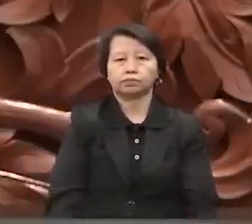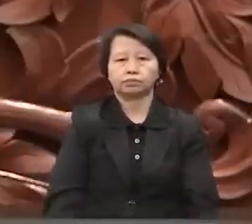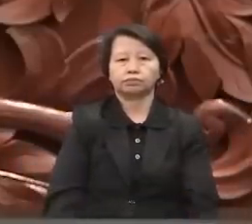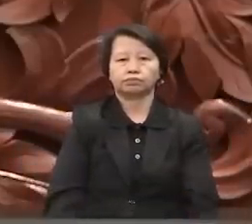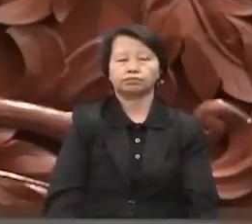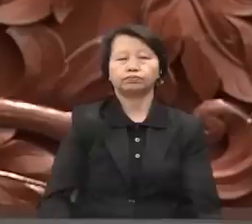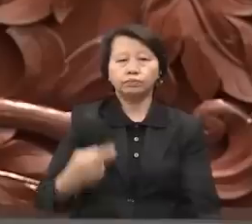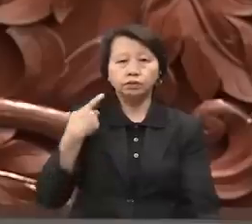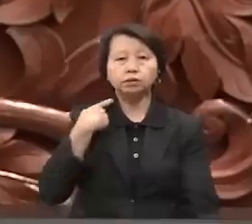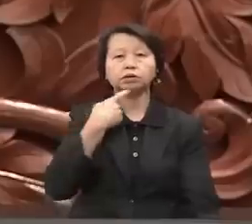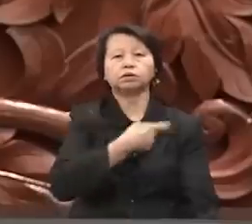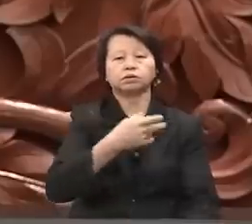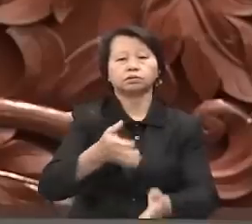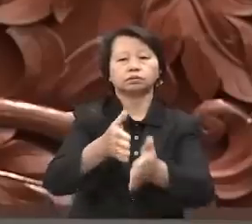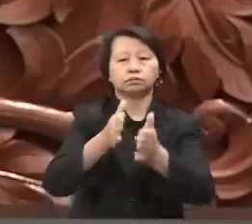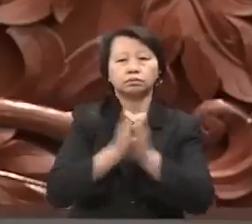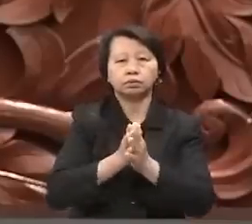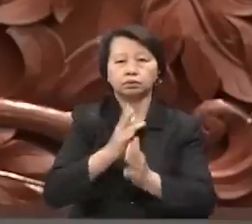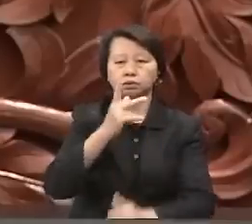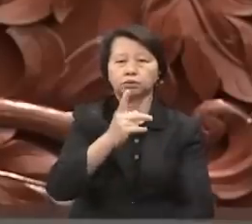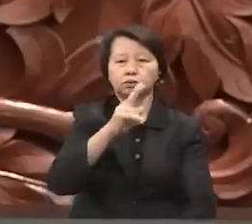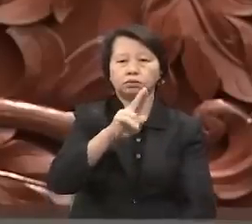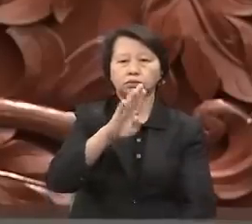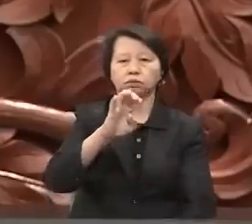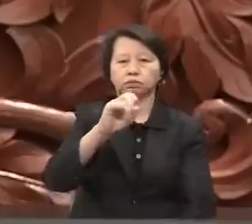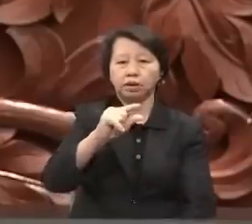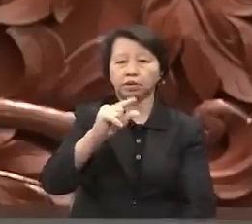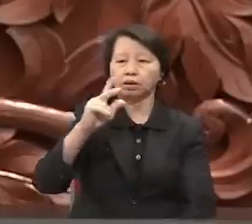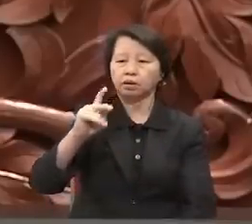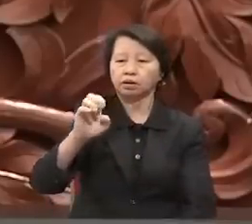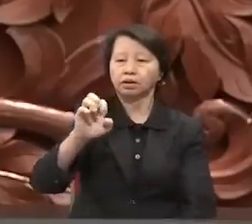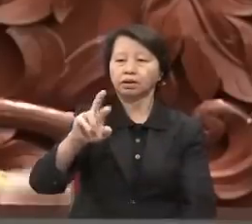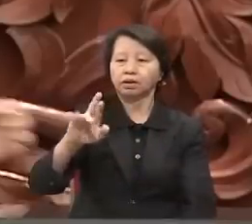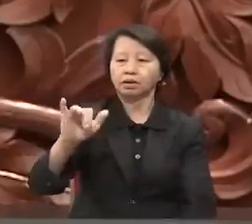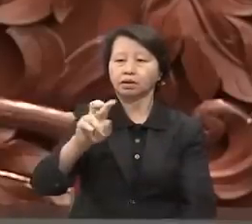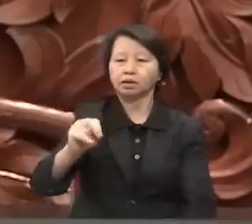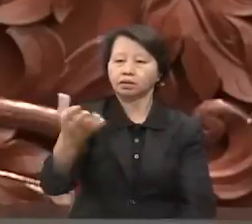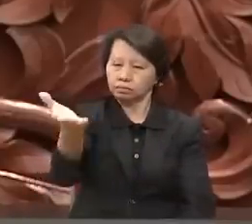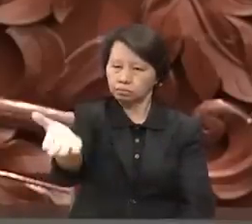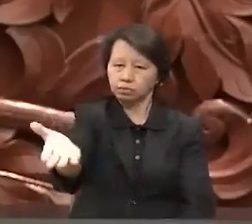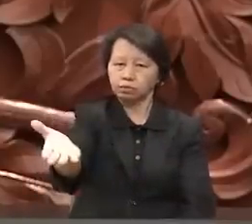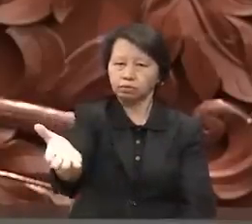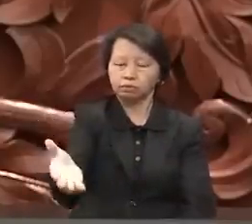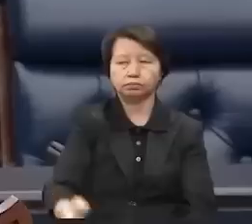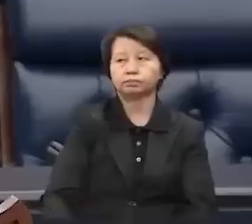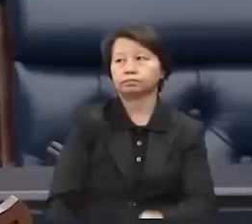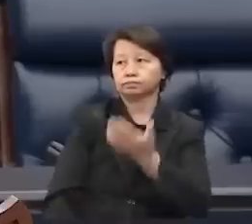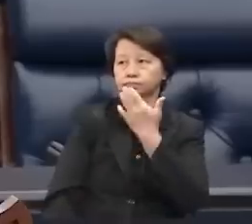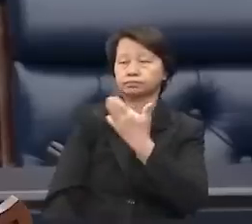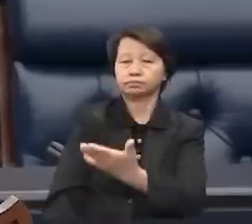Kita minta Kubang Krian teruskan. Okey, terima kasih.